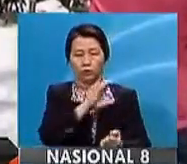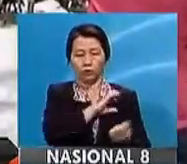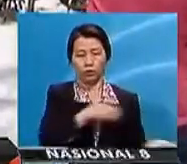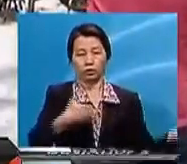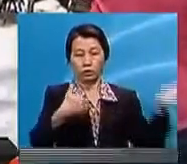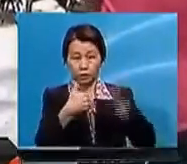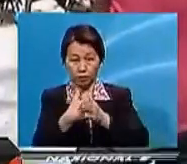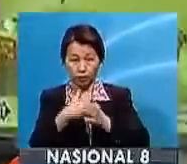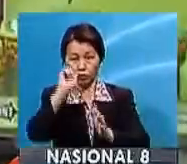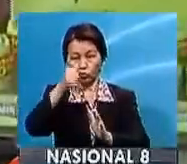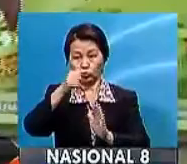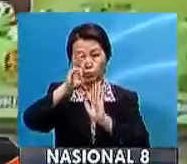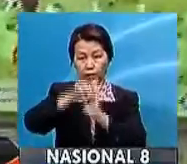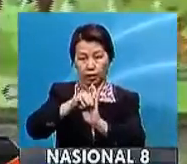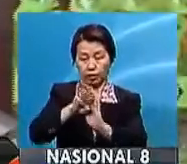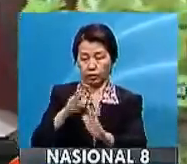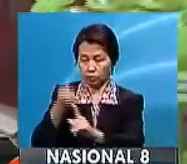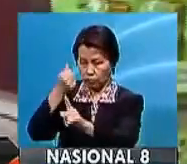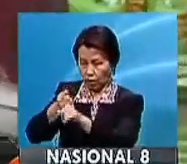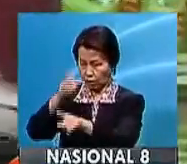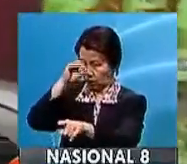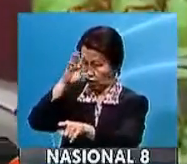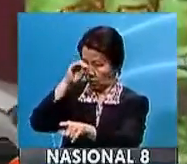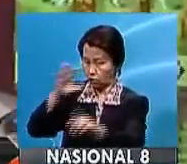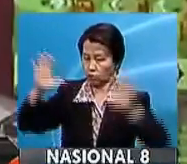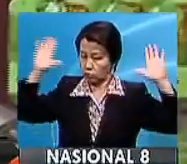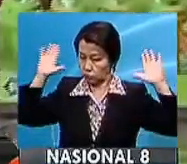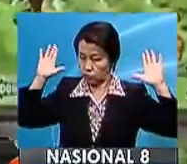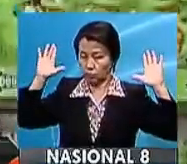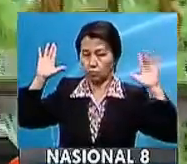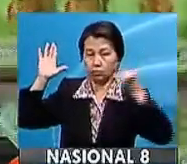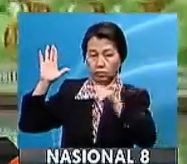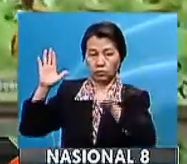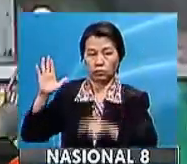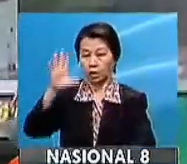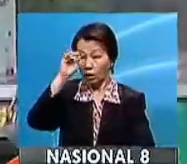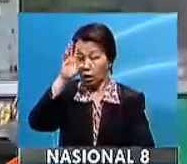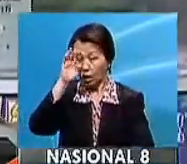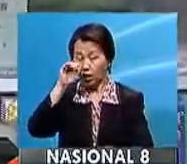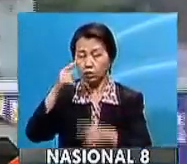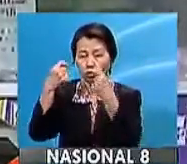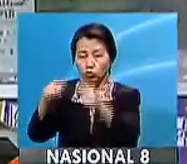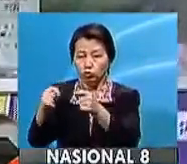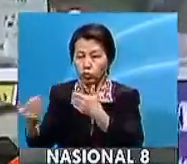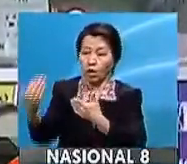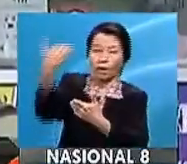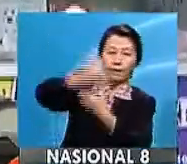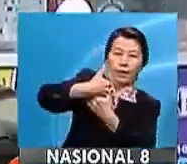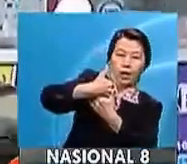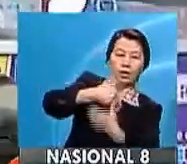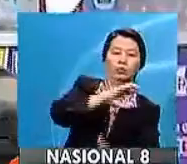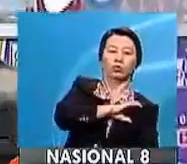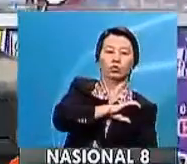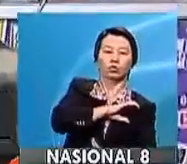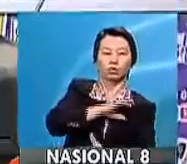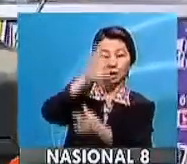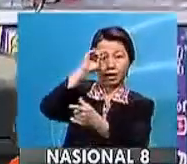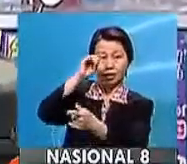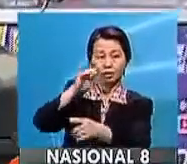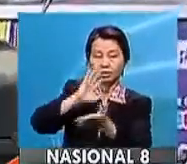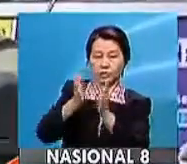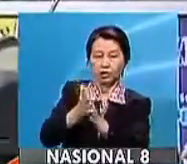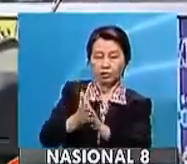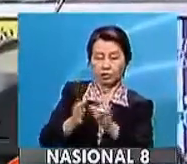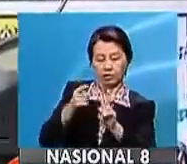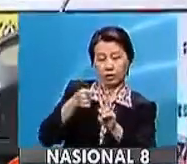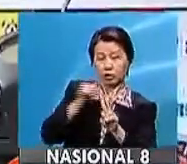10 minit kemudian dan mengarahkan lelaki itu menyerahkan diri dia bagaimanapun Cuba menyerang kedua-dua anggota polis menyebabkan